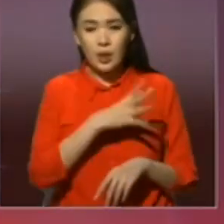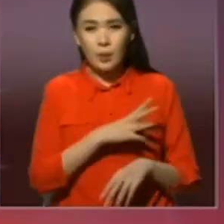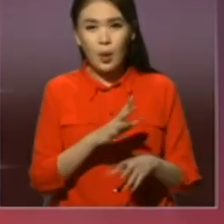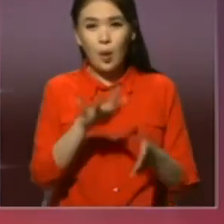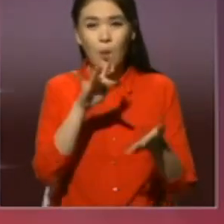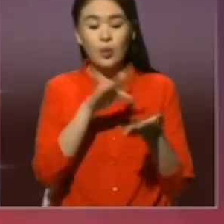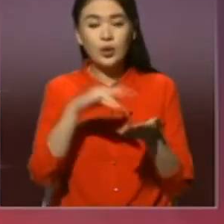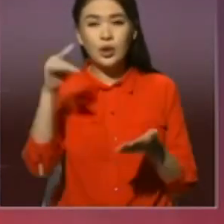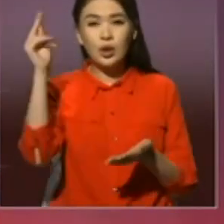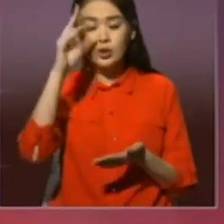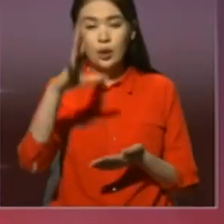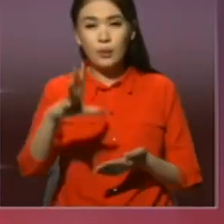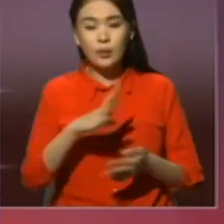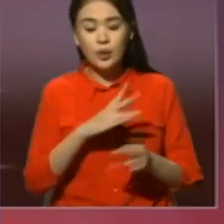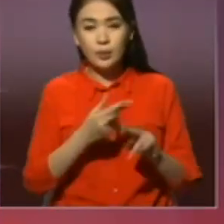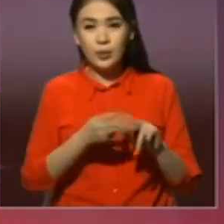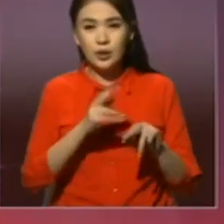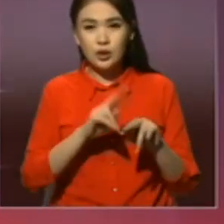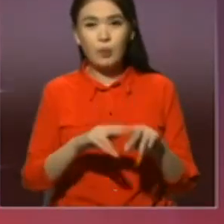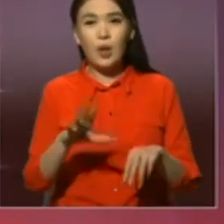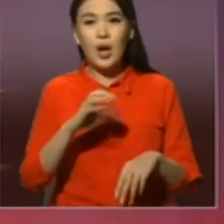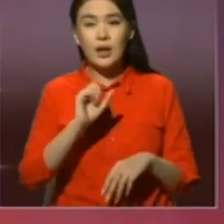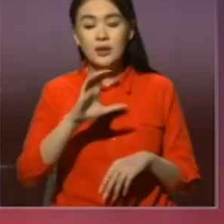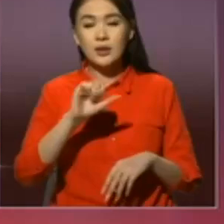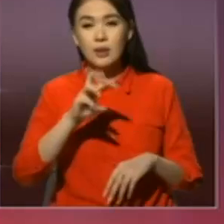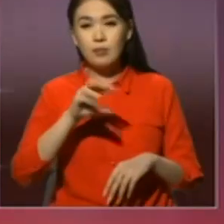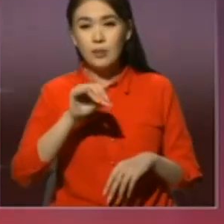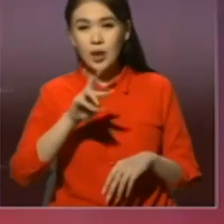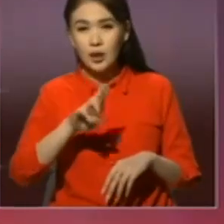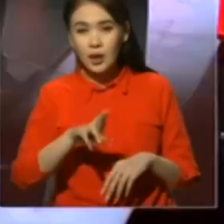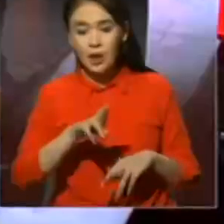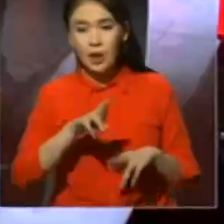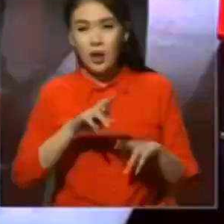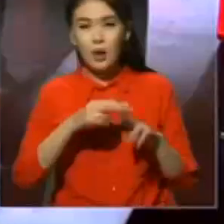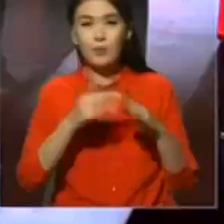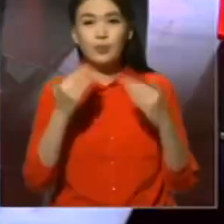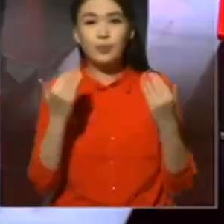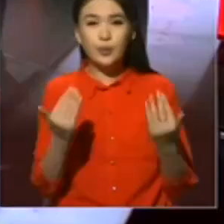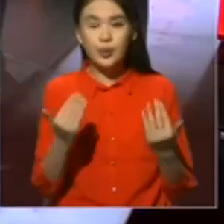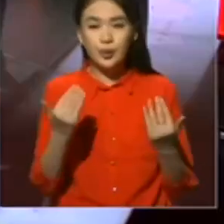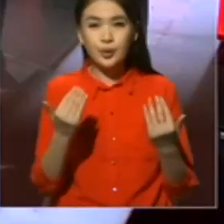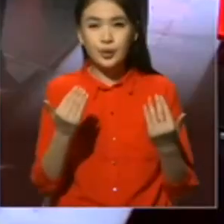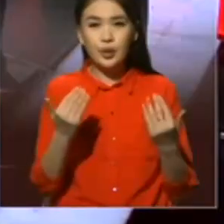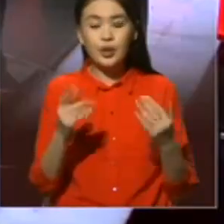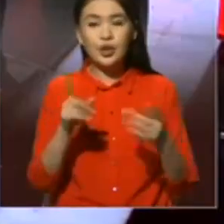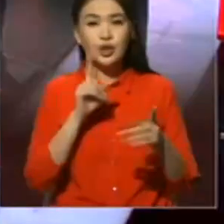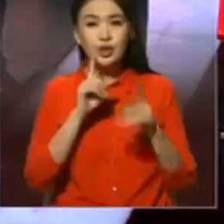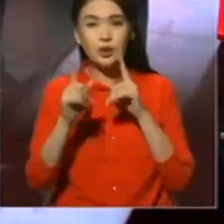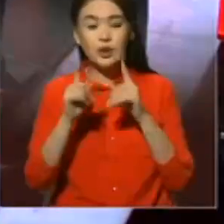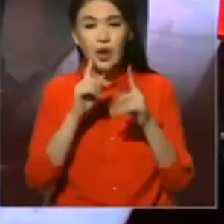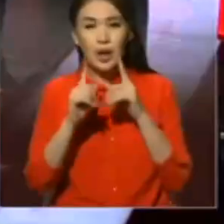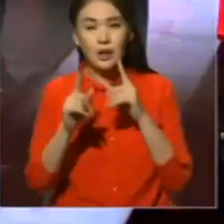жүріп үйренді. Сондықтан мысалы қазіргі ассамблея, бүгінгі